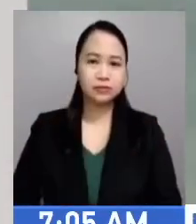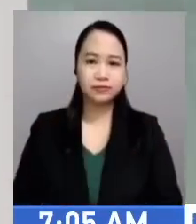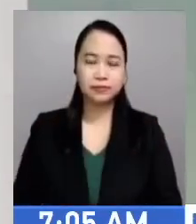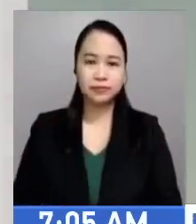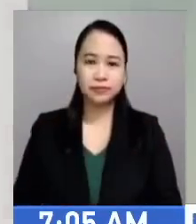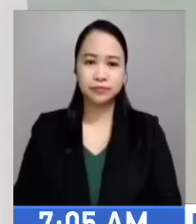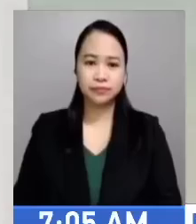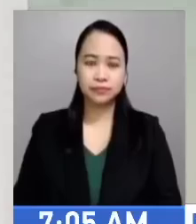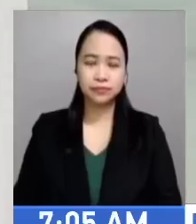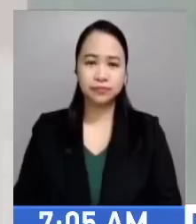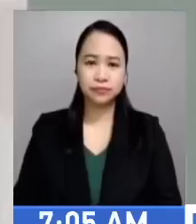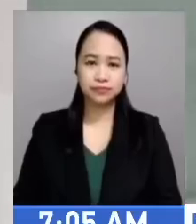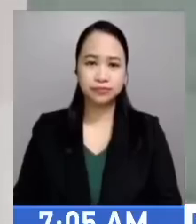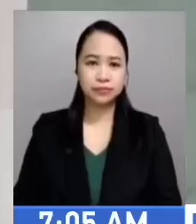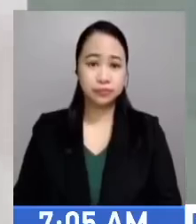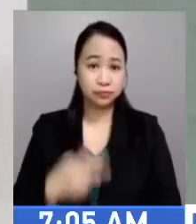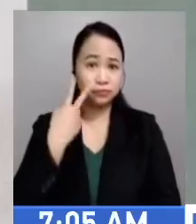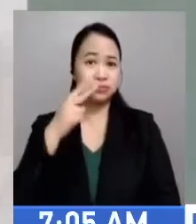Ano?